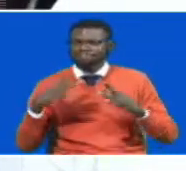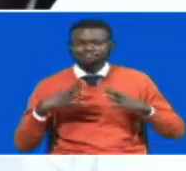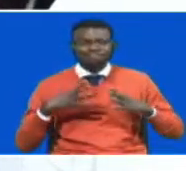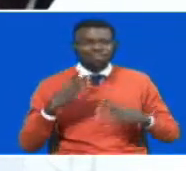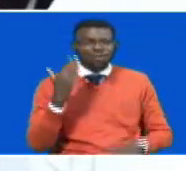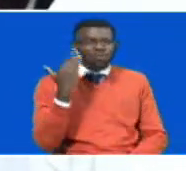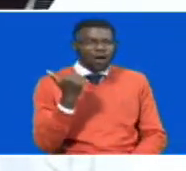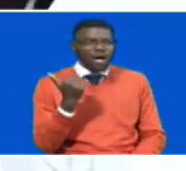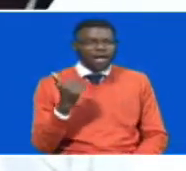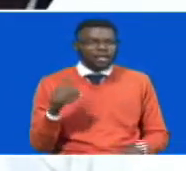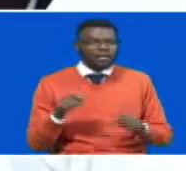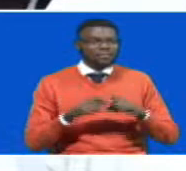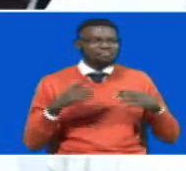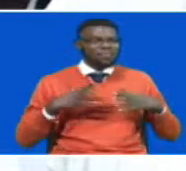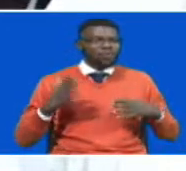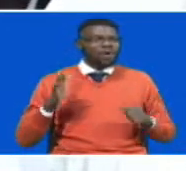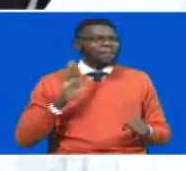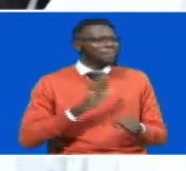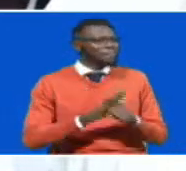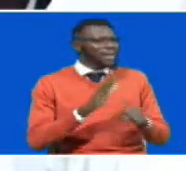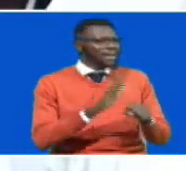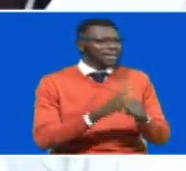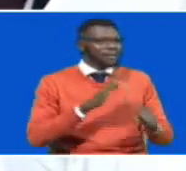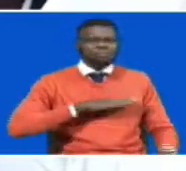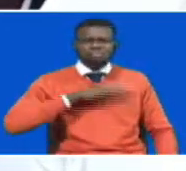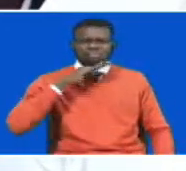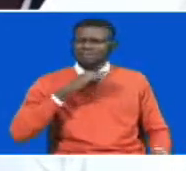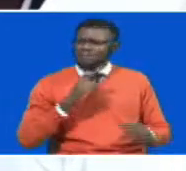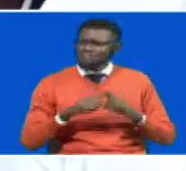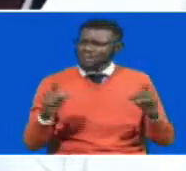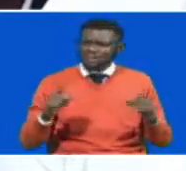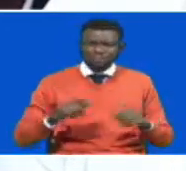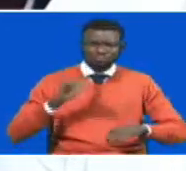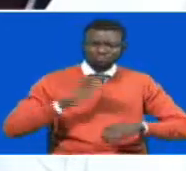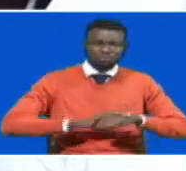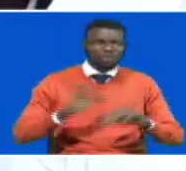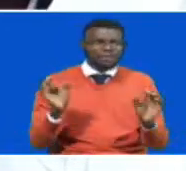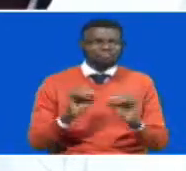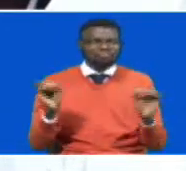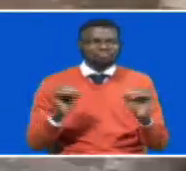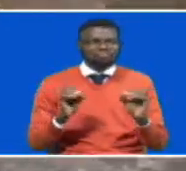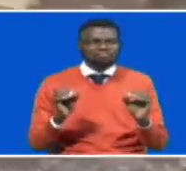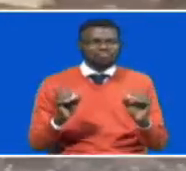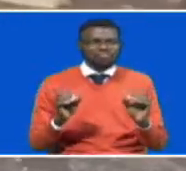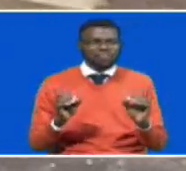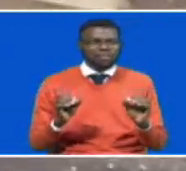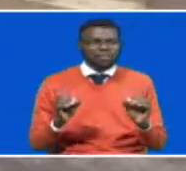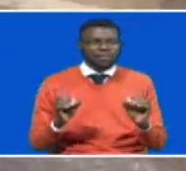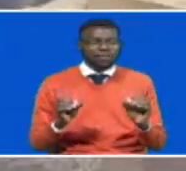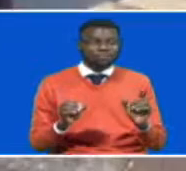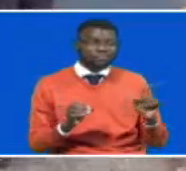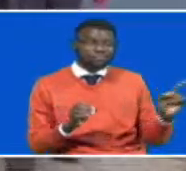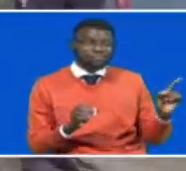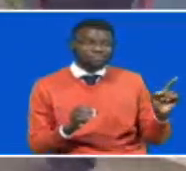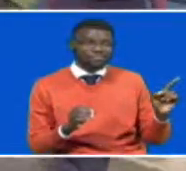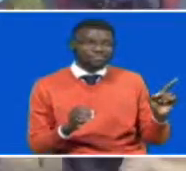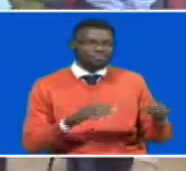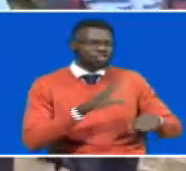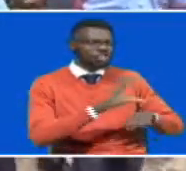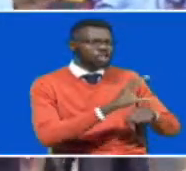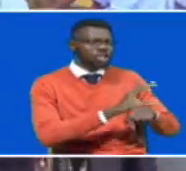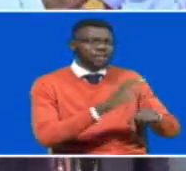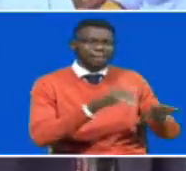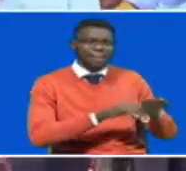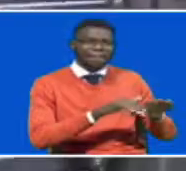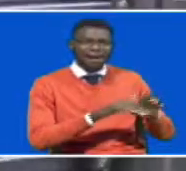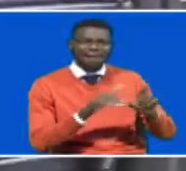a large number of our people met their death in such a cruel and inhumane manner. Mchungaji mwenye utata wa kanisa la Good